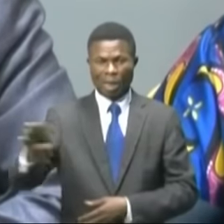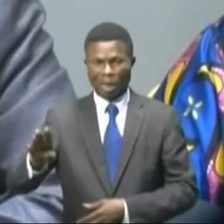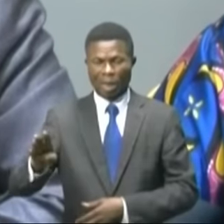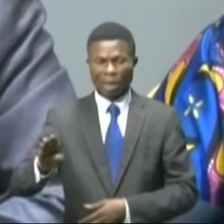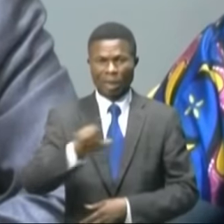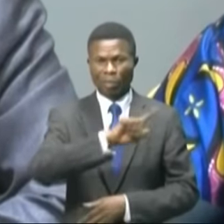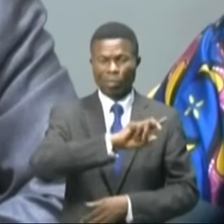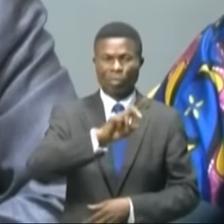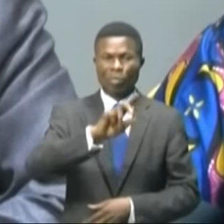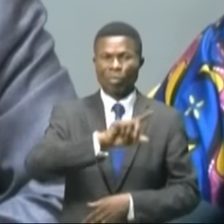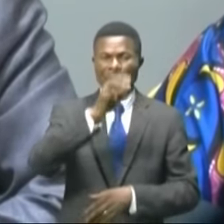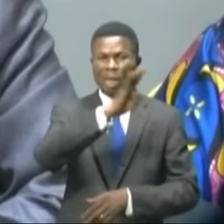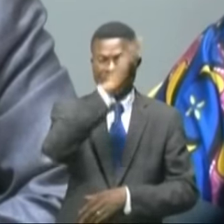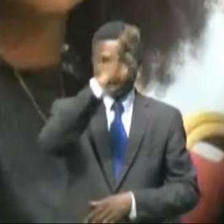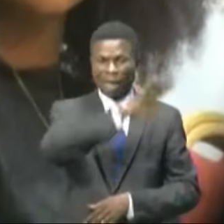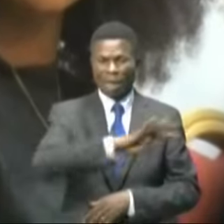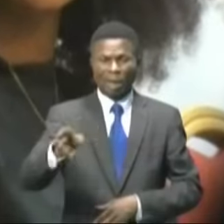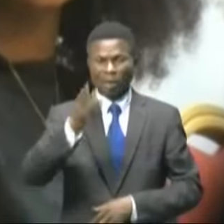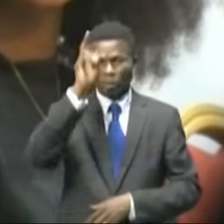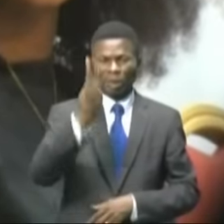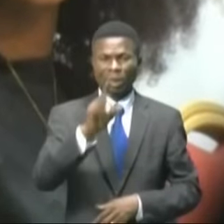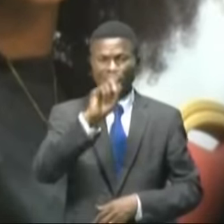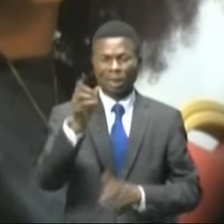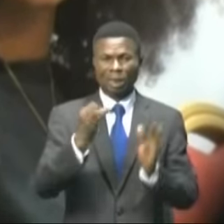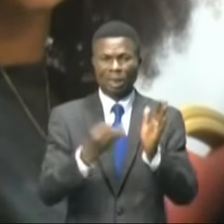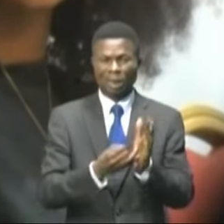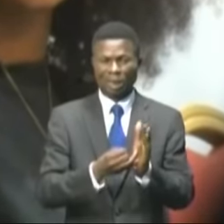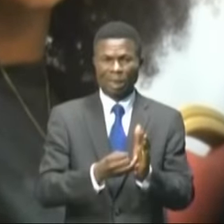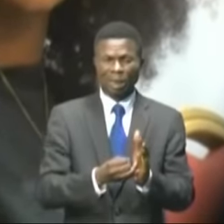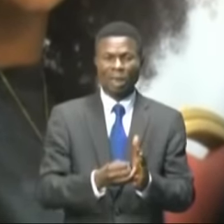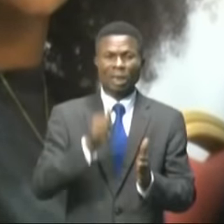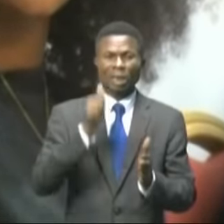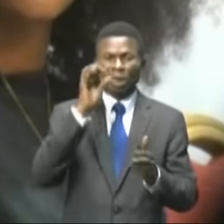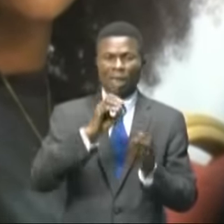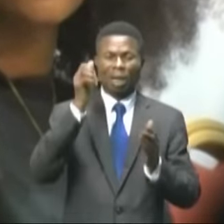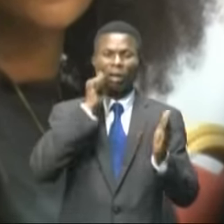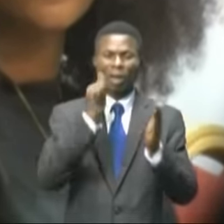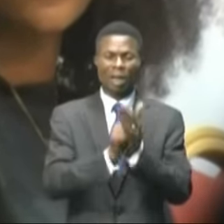4731, par l'arrêté ministériel numéro